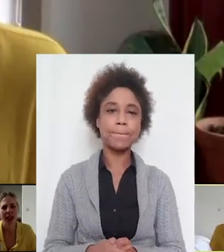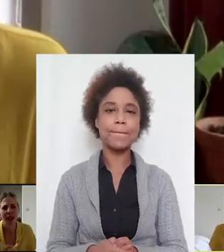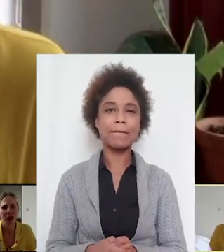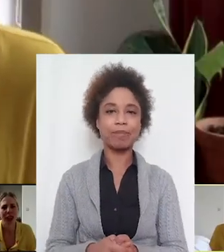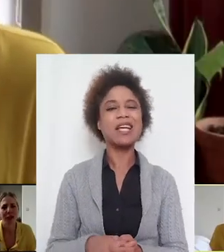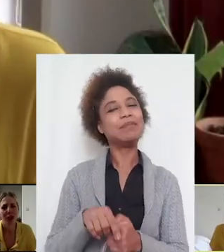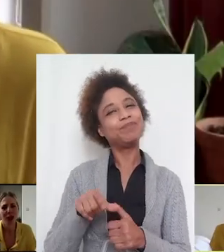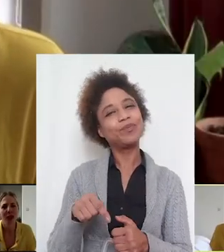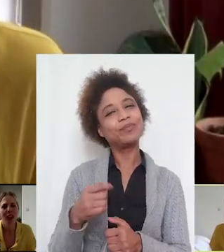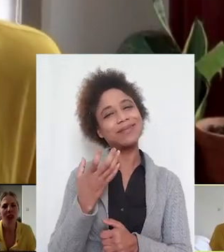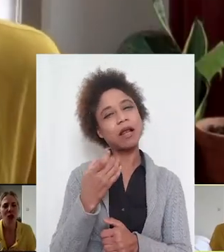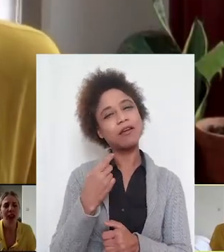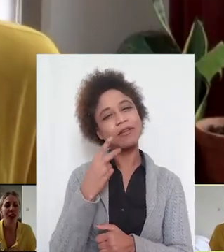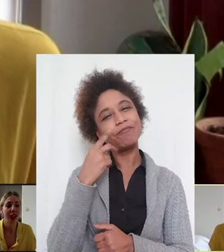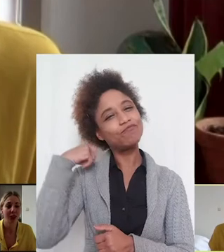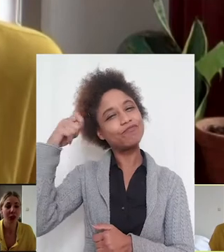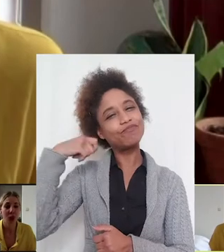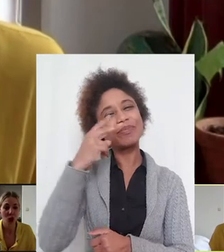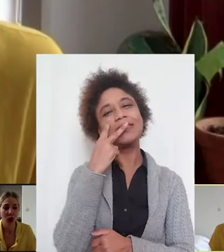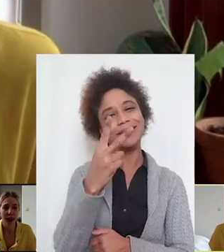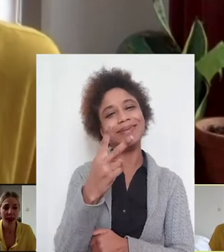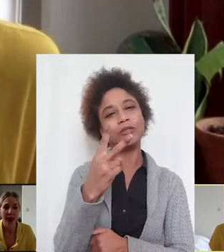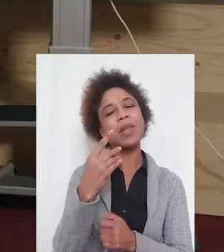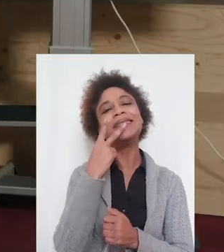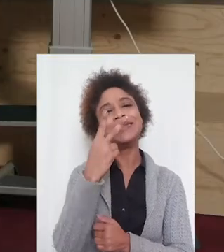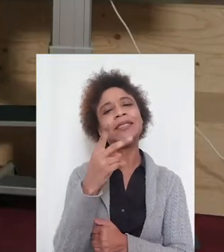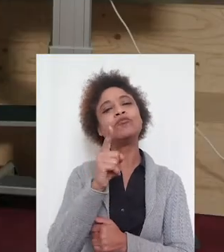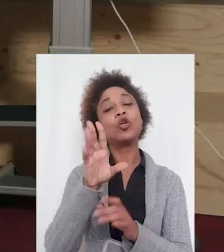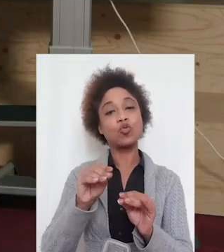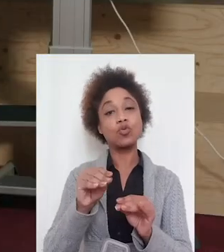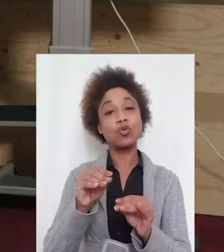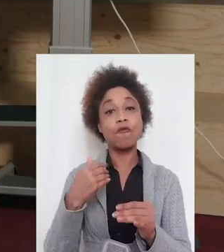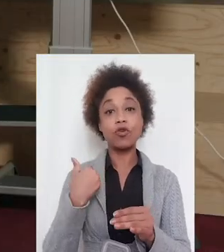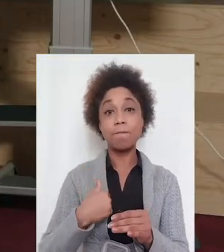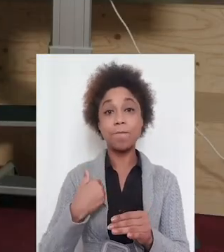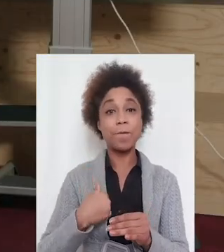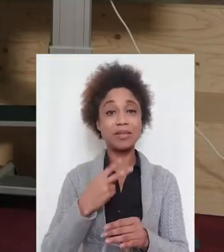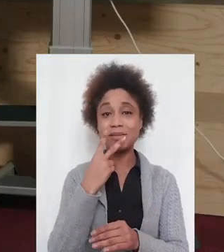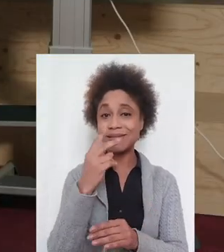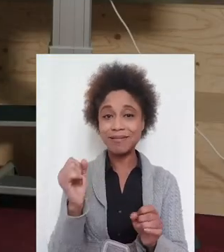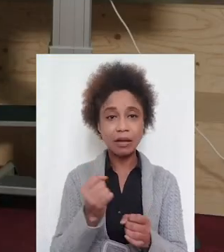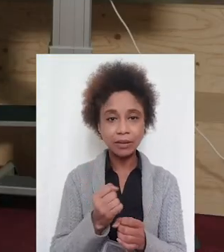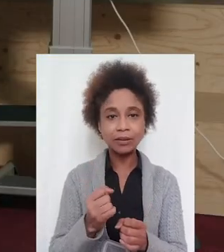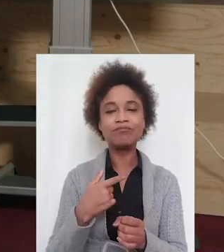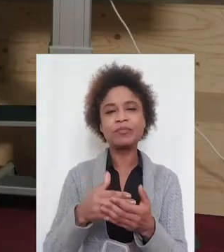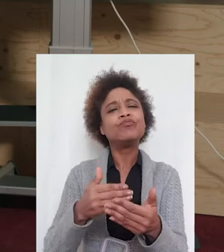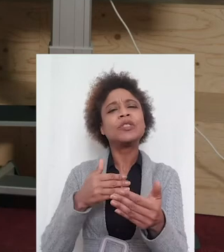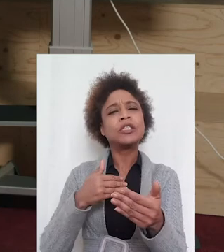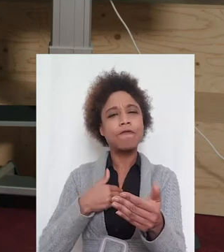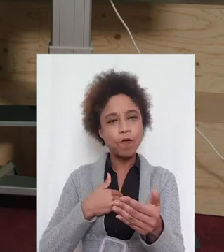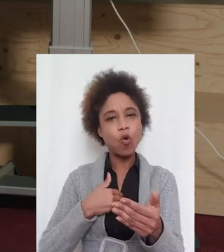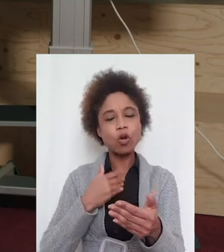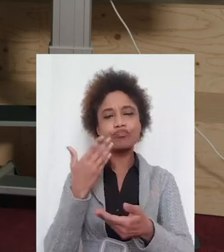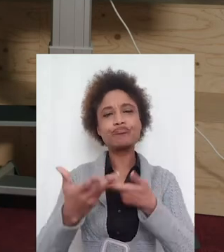We laten nu graag een filmpje zien dat goed illustreert wat we doen. En voor degenen die niet kunnen zien, leggen we van tevoren even uit wat er